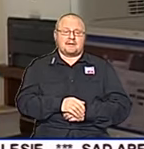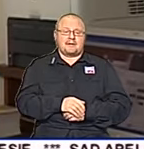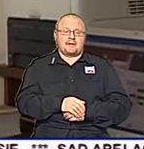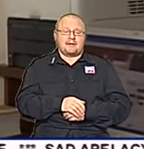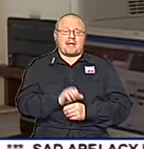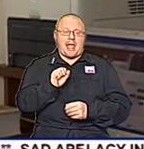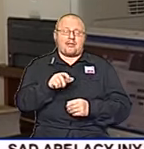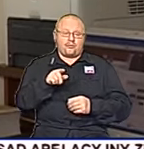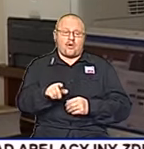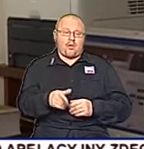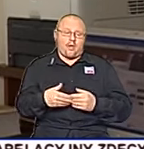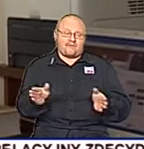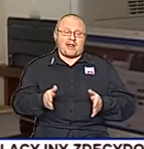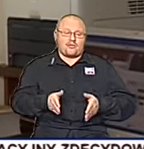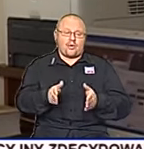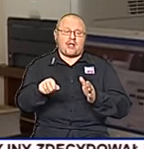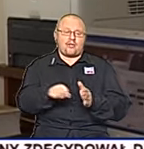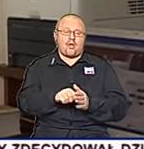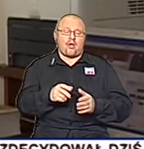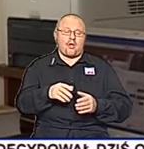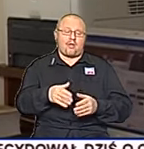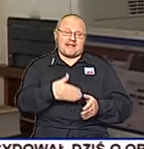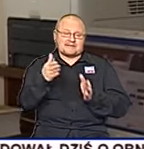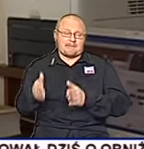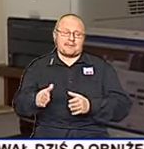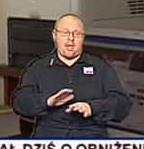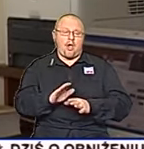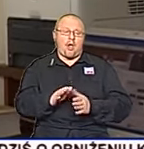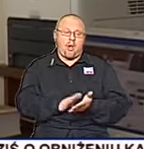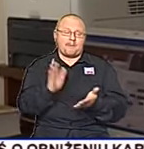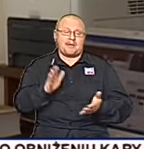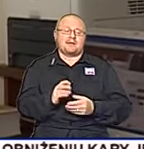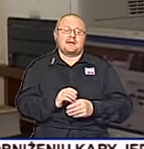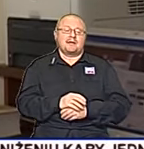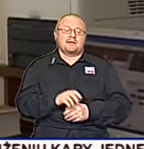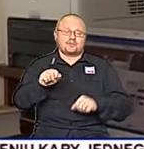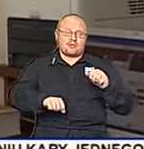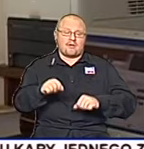A to otwiera drogę do kolejnej opinii medyczno-sądowej, czy